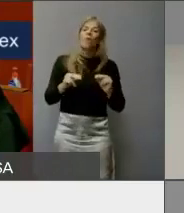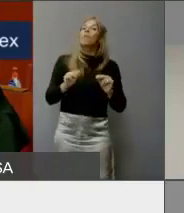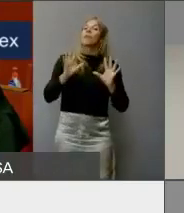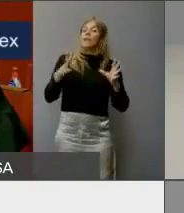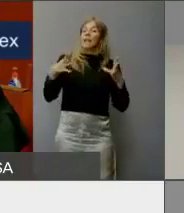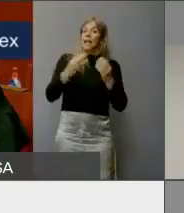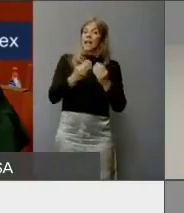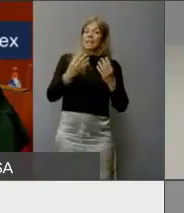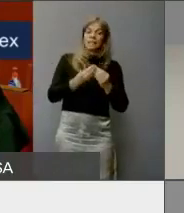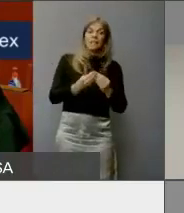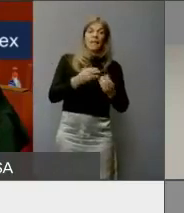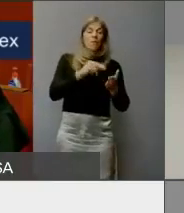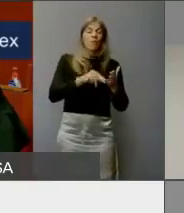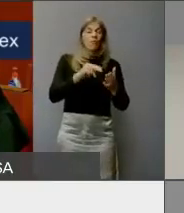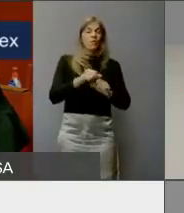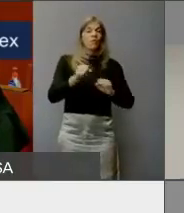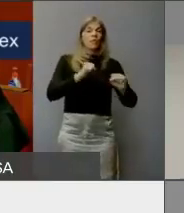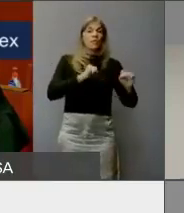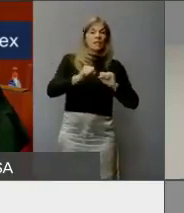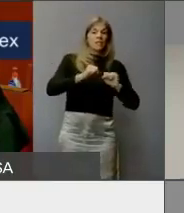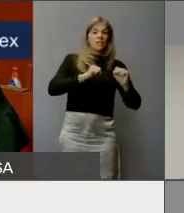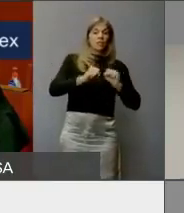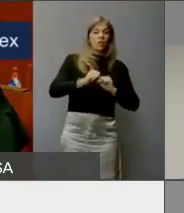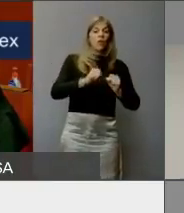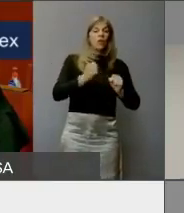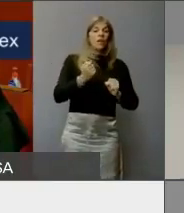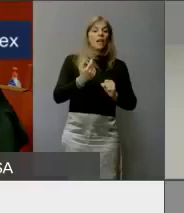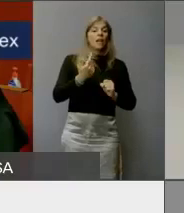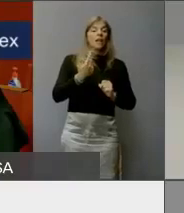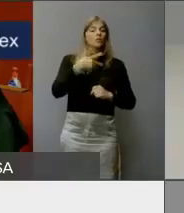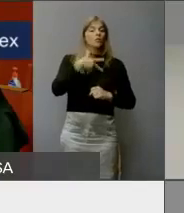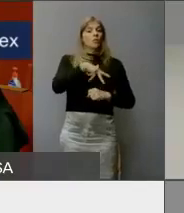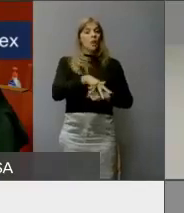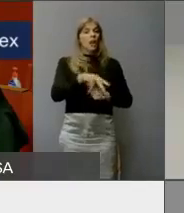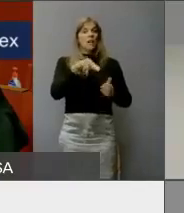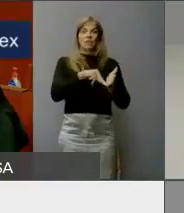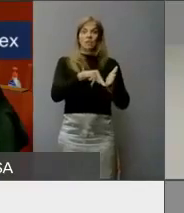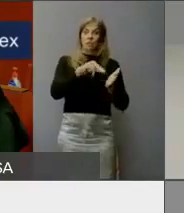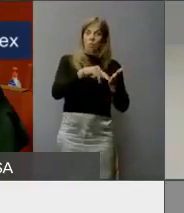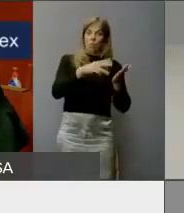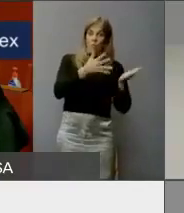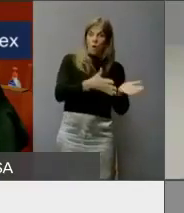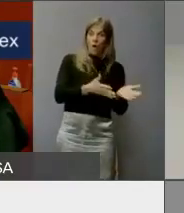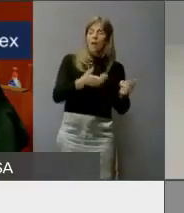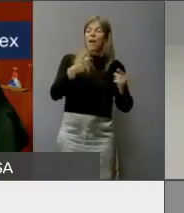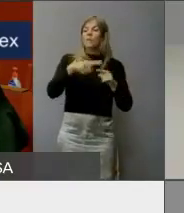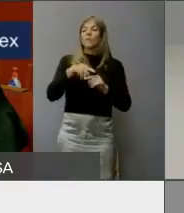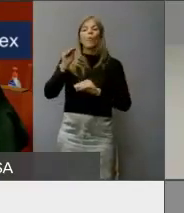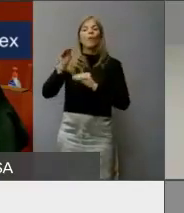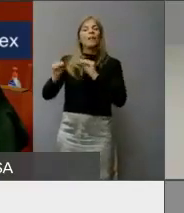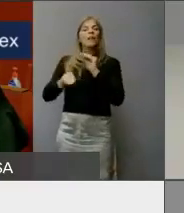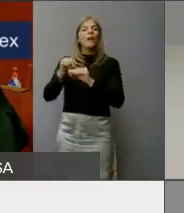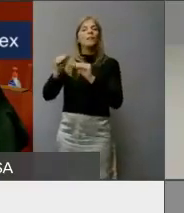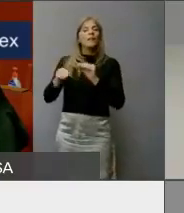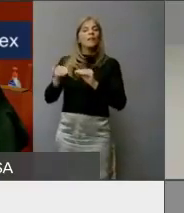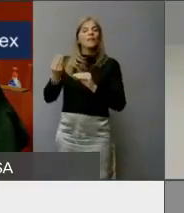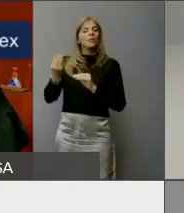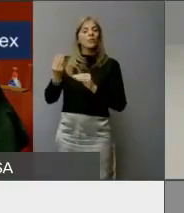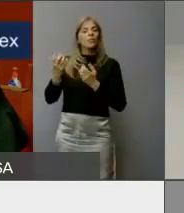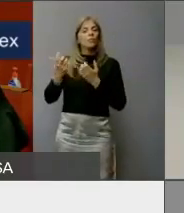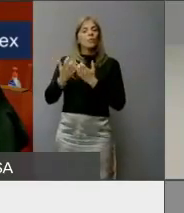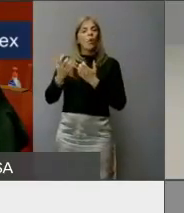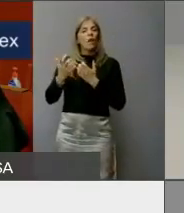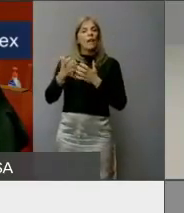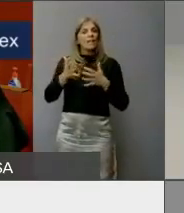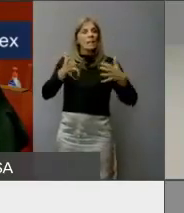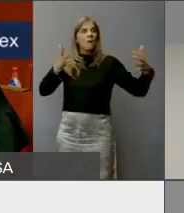dei servizi sociali della scuola e chiedendo ai colleghi di maggioranza che non mi hanno mai fatto mancare